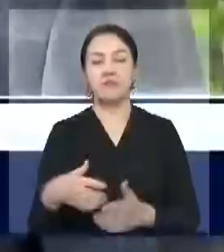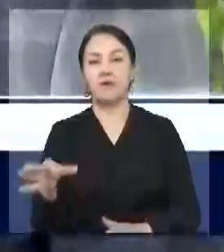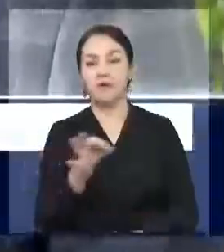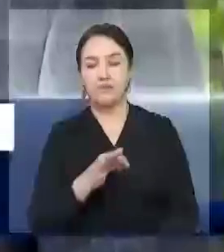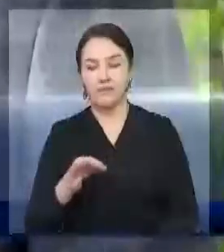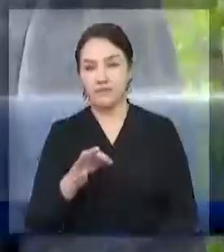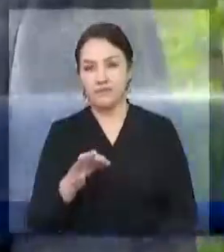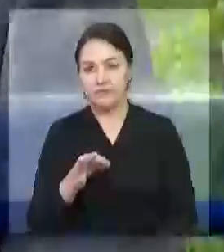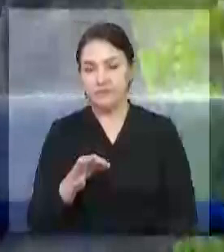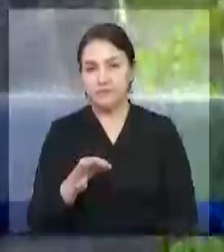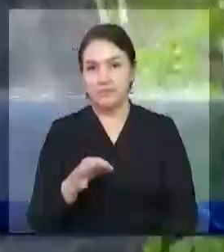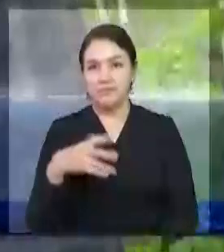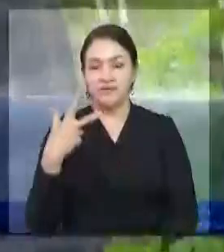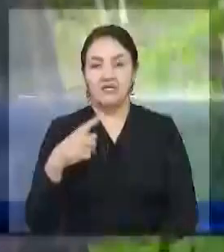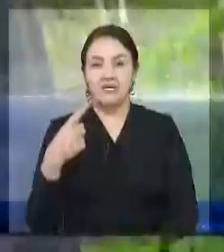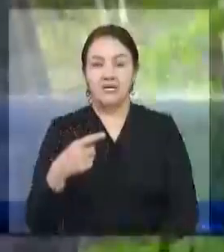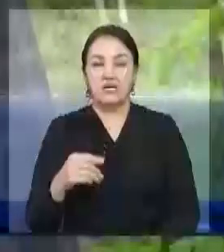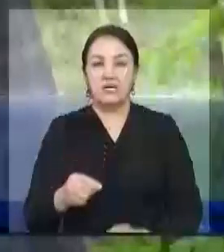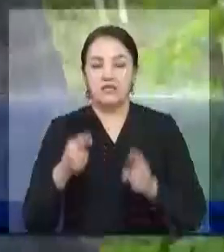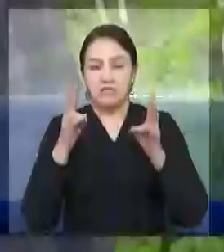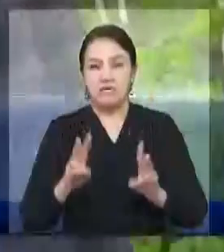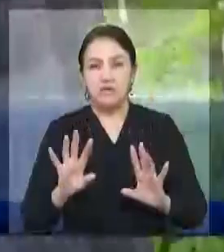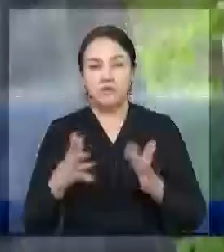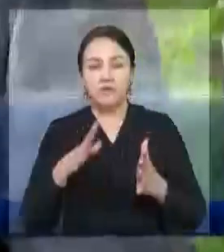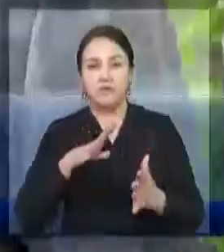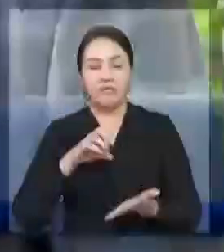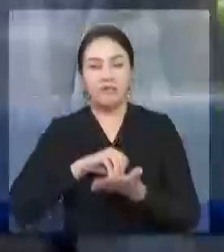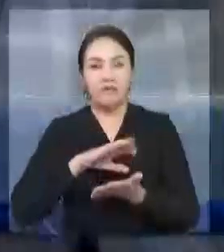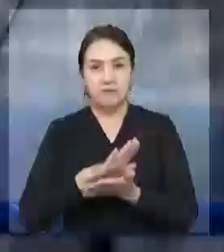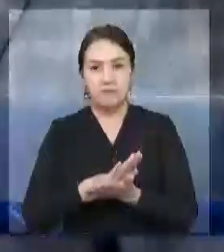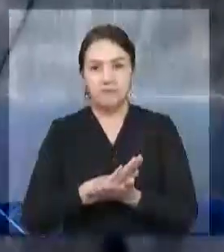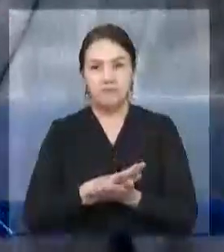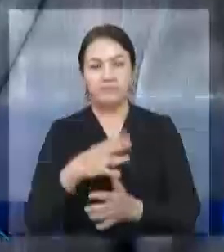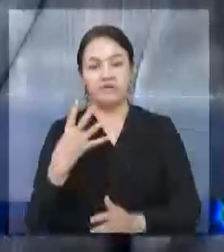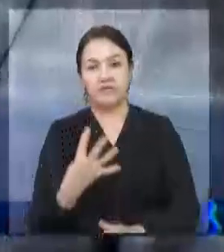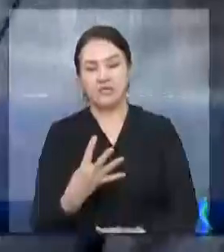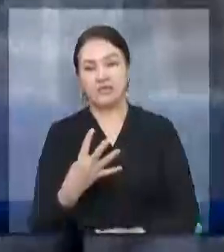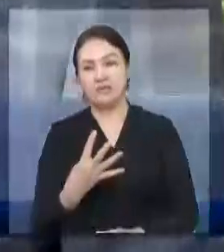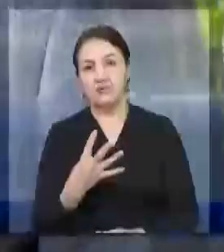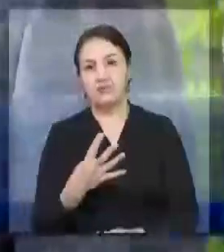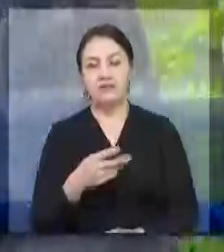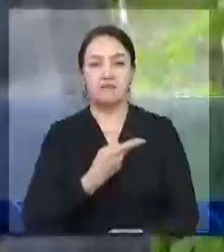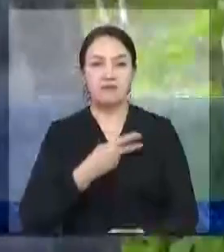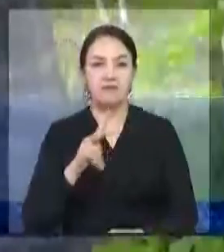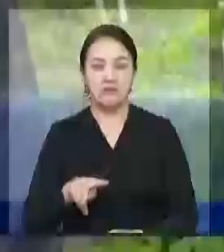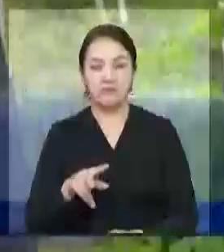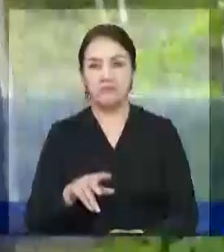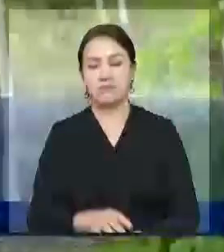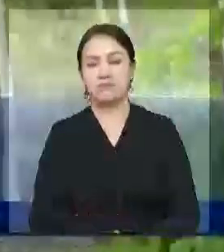области 31 несчастных случаев было зарегистрировано. Из них 4 смертельным